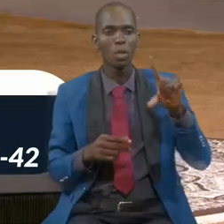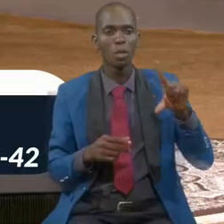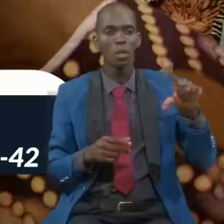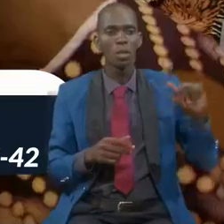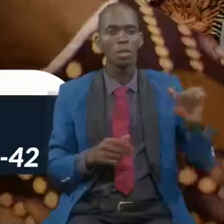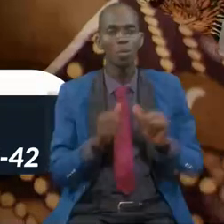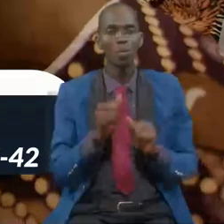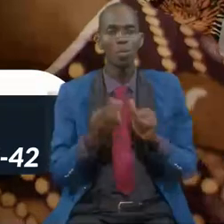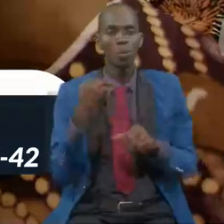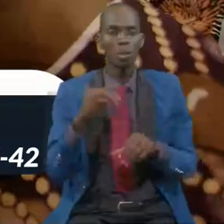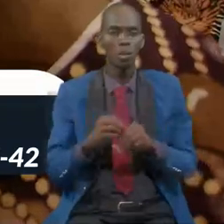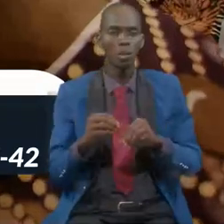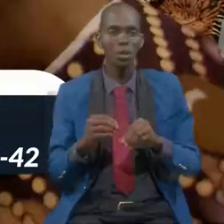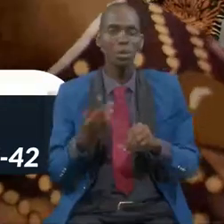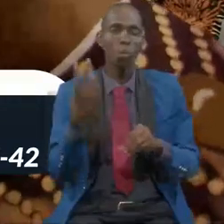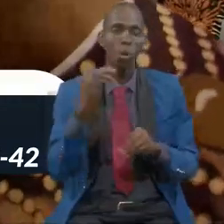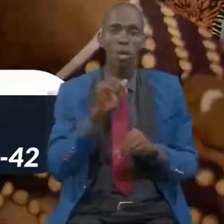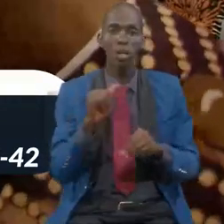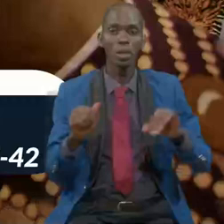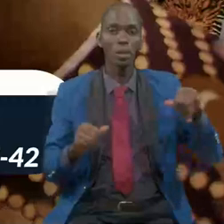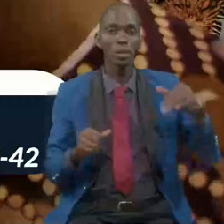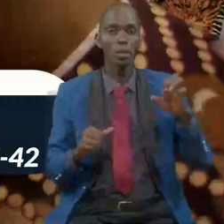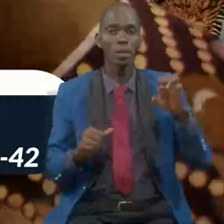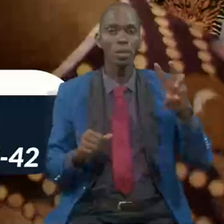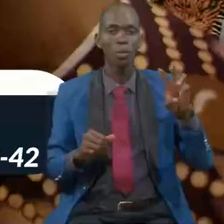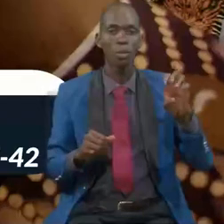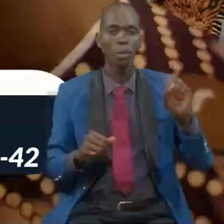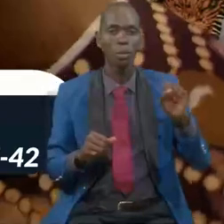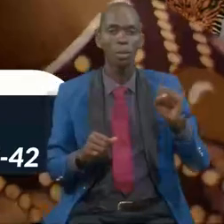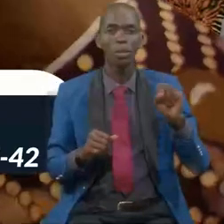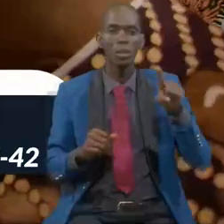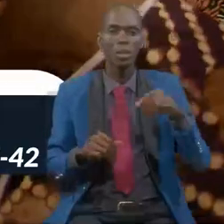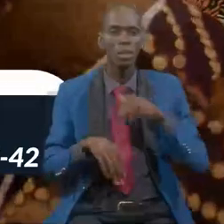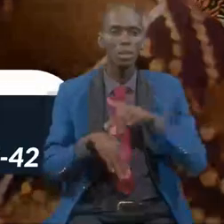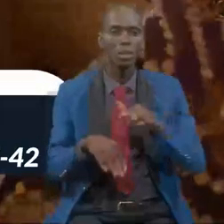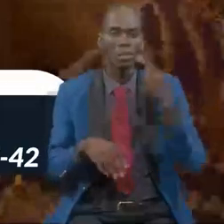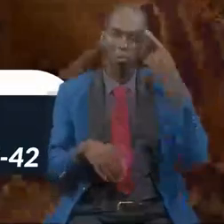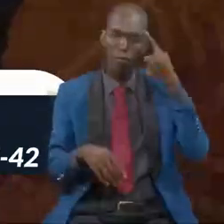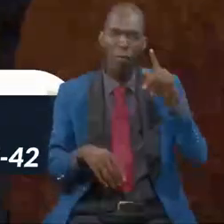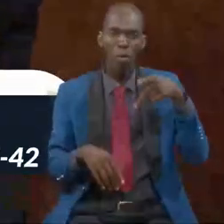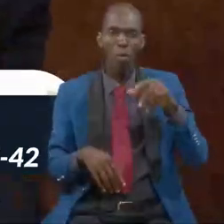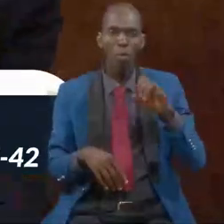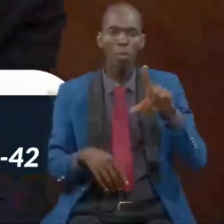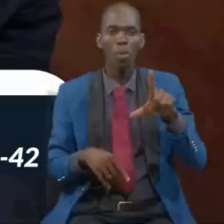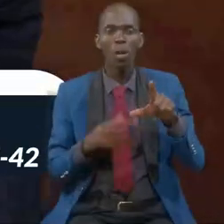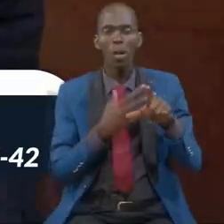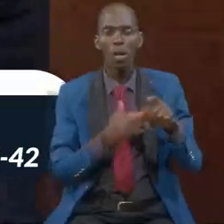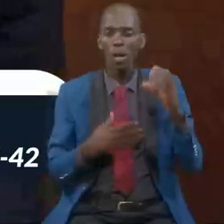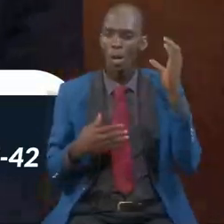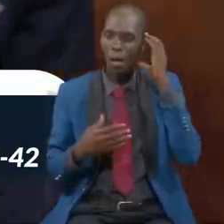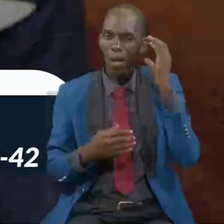et il fit appeler Paul. Il l'entendit sur la foi